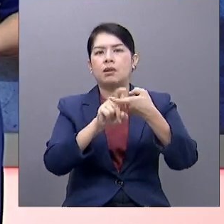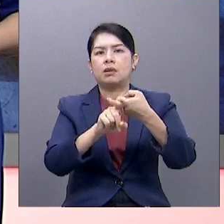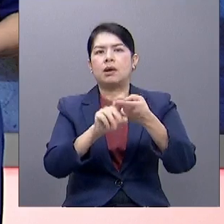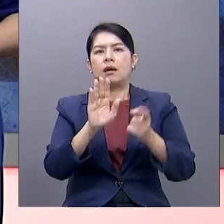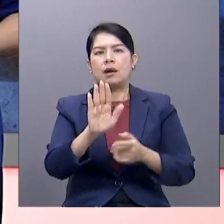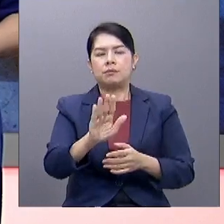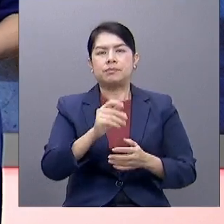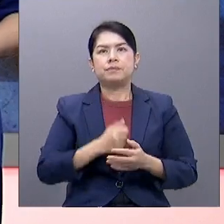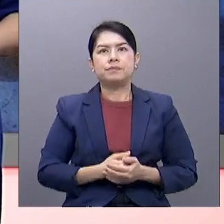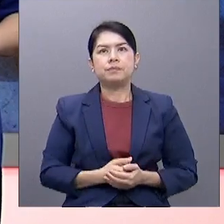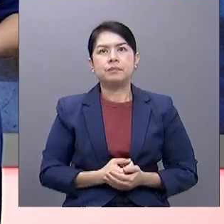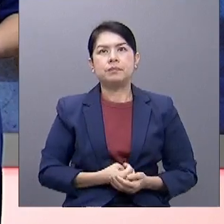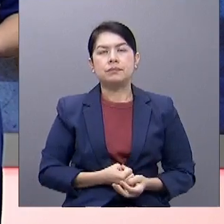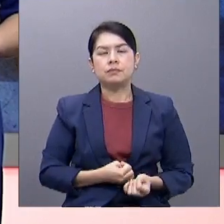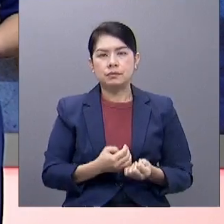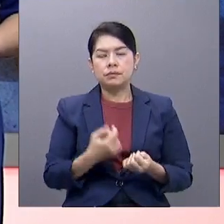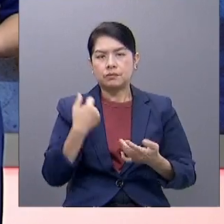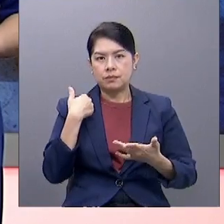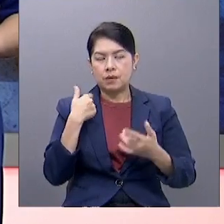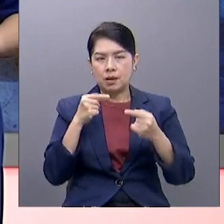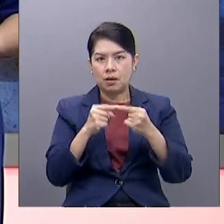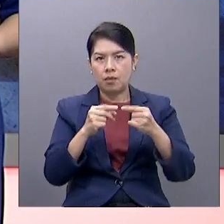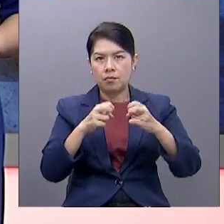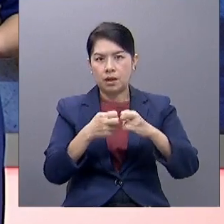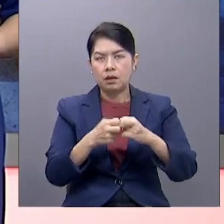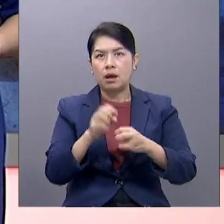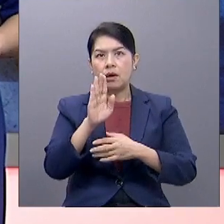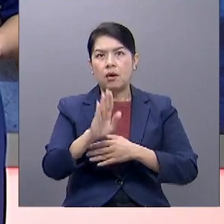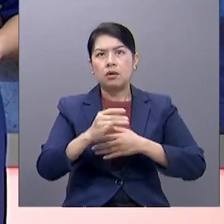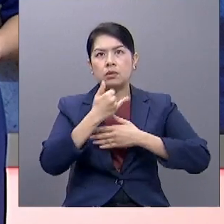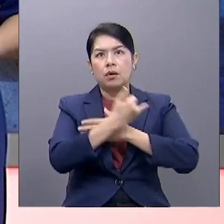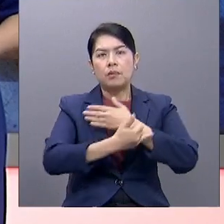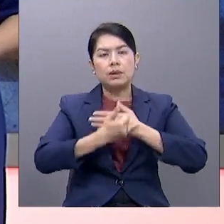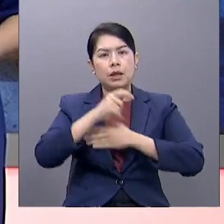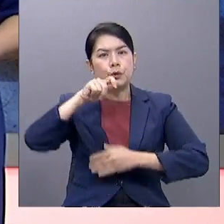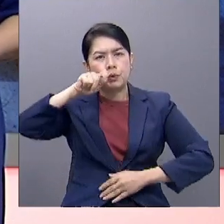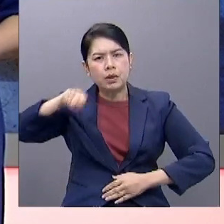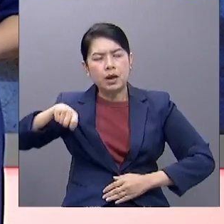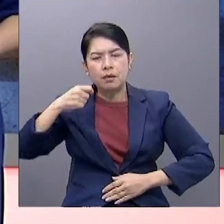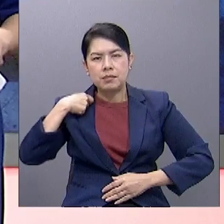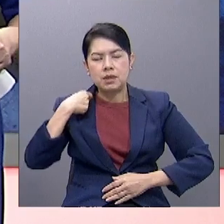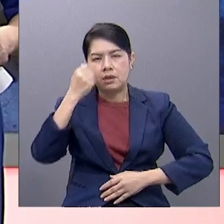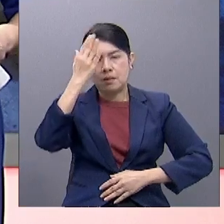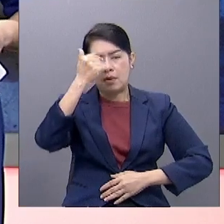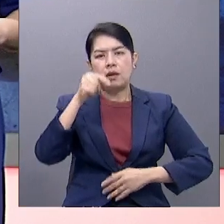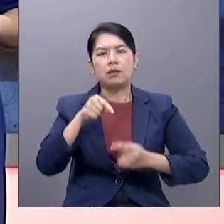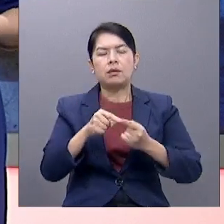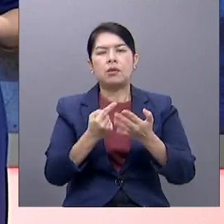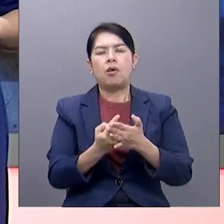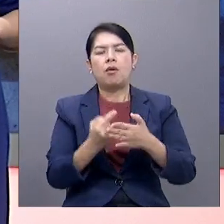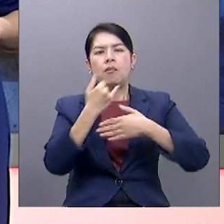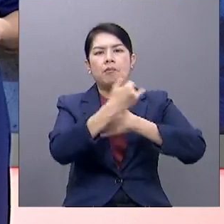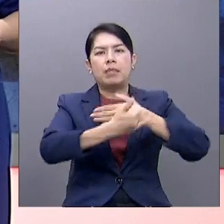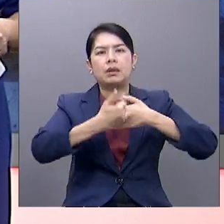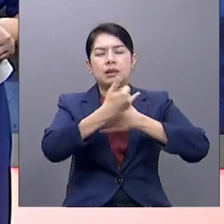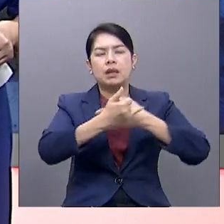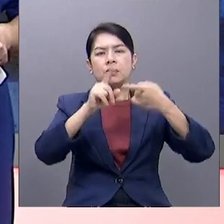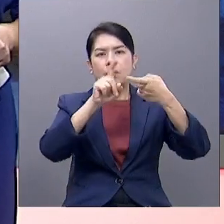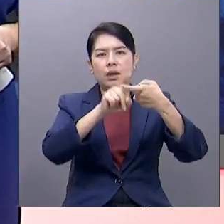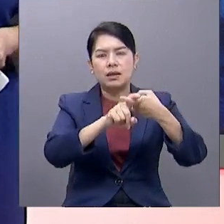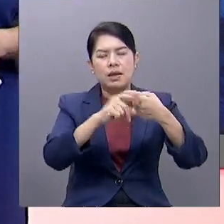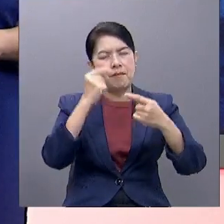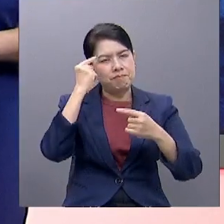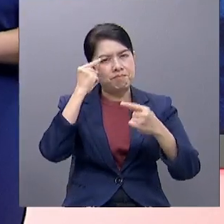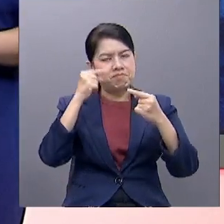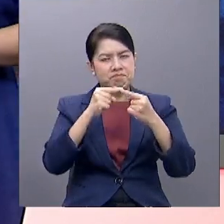ประเด็นนี้ถือว่าเป็นจุดอ่อนของยูเครนที่รัสเซียพยายามจะใช้เรื่องนี้ให้เป็นประโยชน์สร้างความได้เปรียบให้กับตัวเองนะคะโด